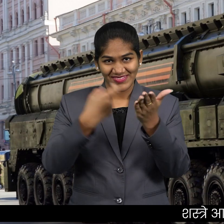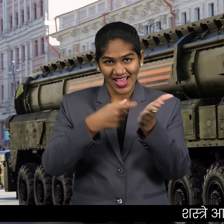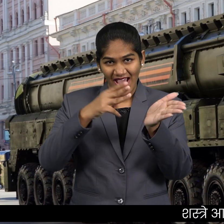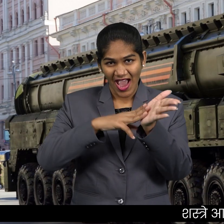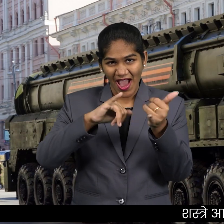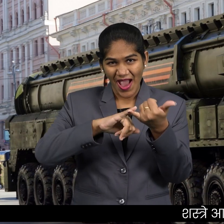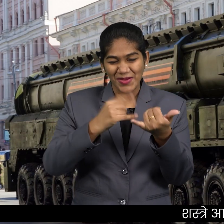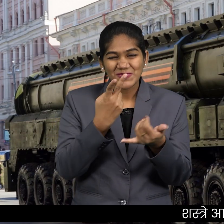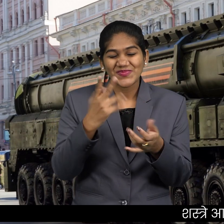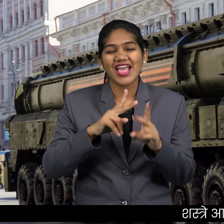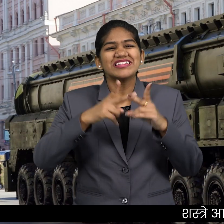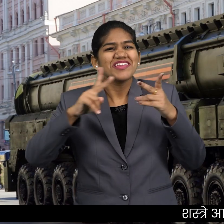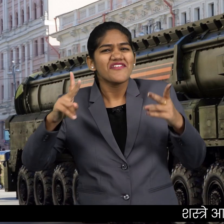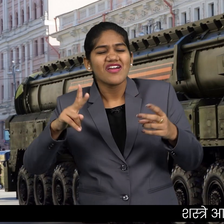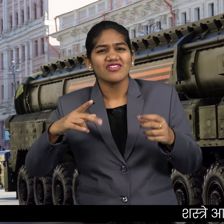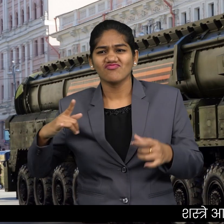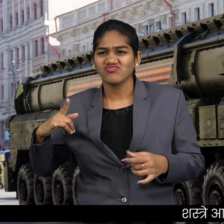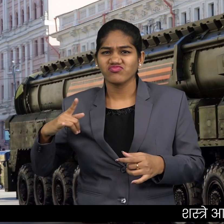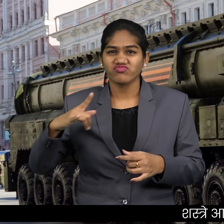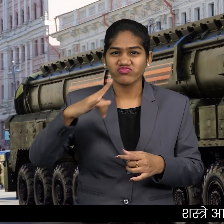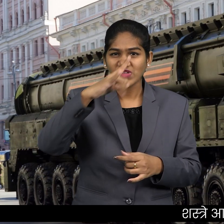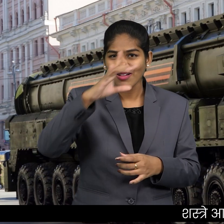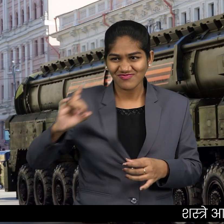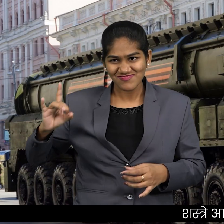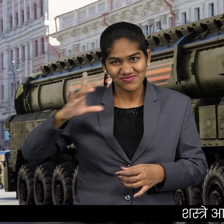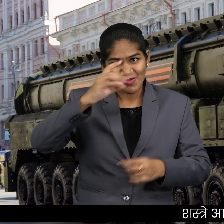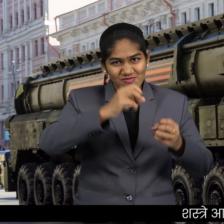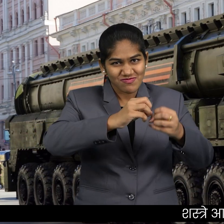शस्त्रे आणि अंतराळ शर्यत.